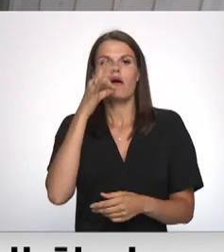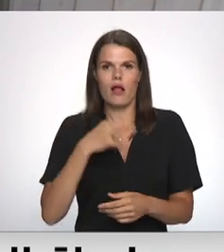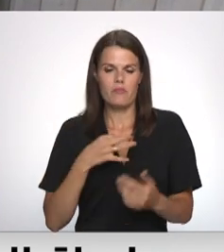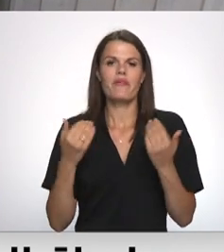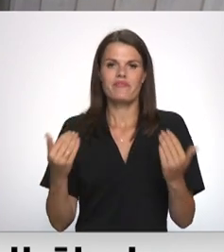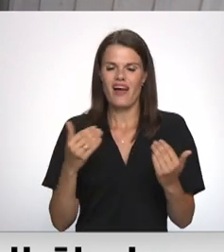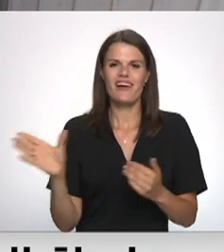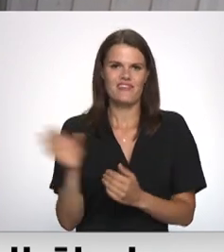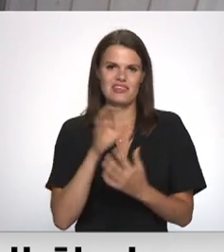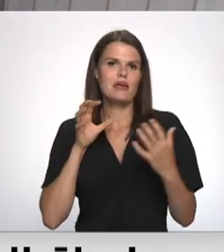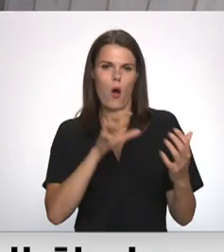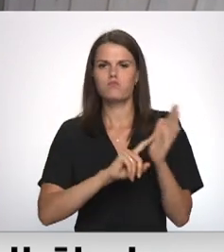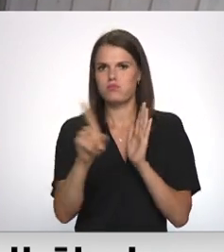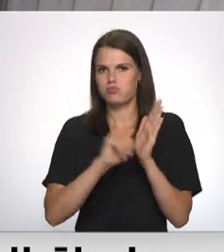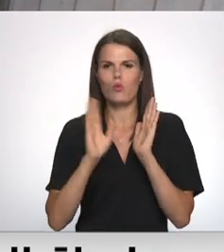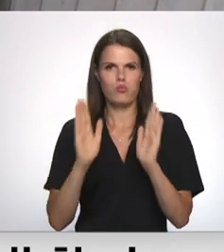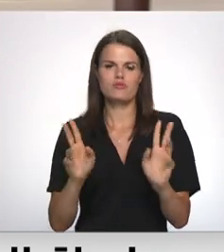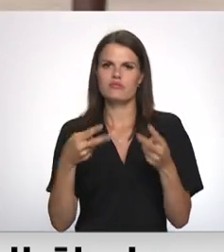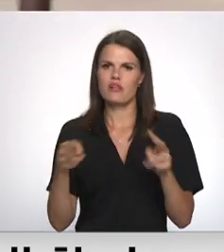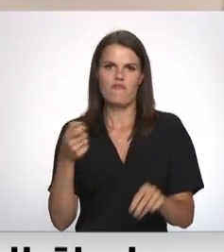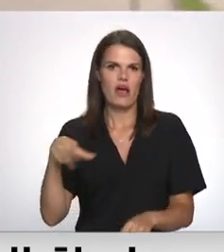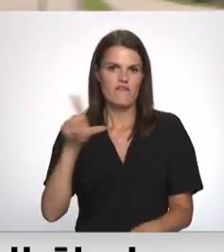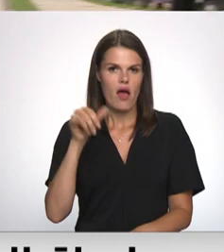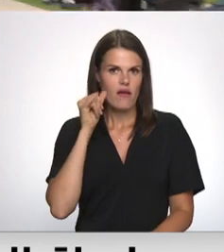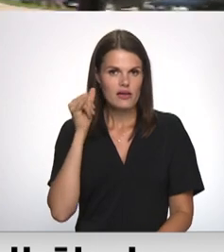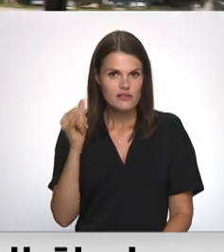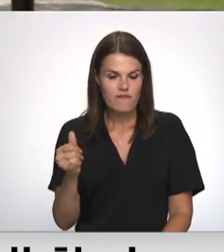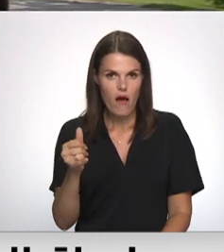pašlaik visi autobus kursējušo, ka nevajag zvanīt vairāk.